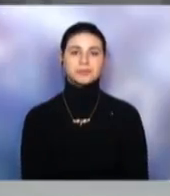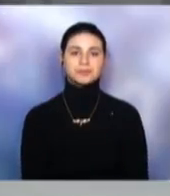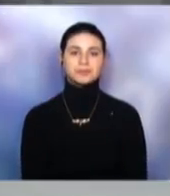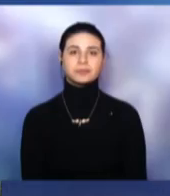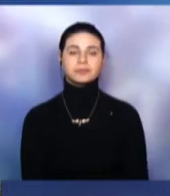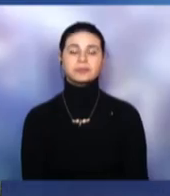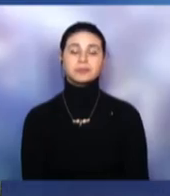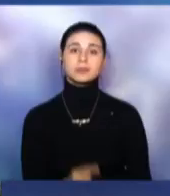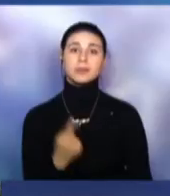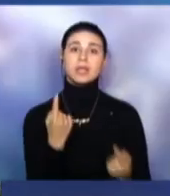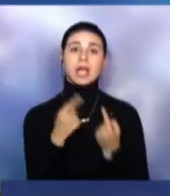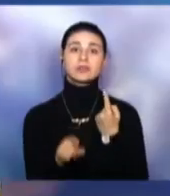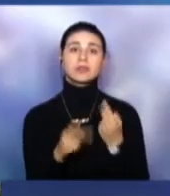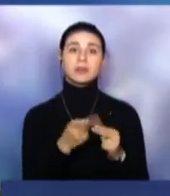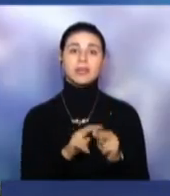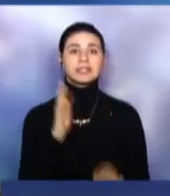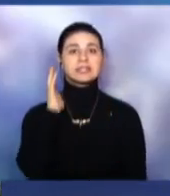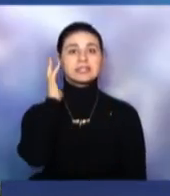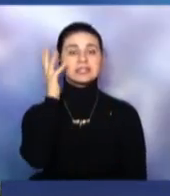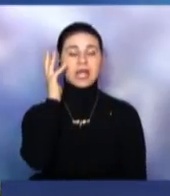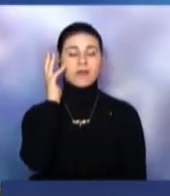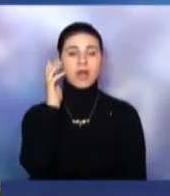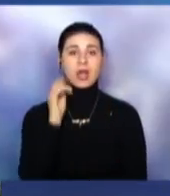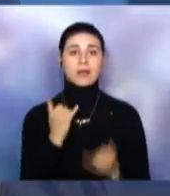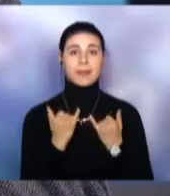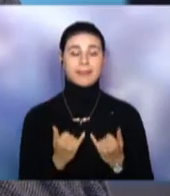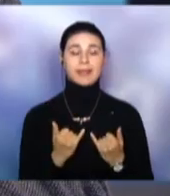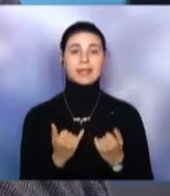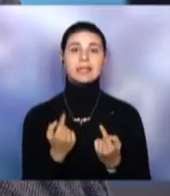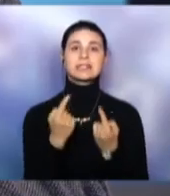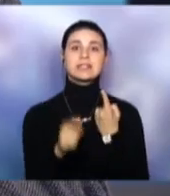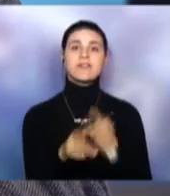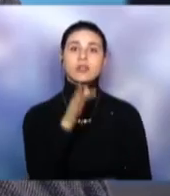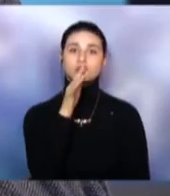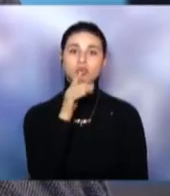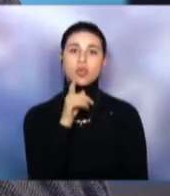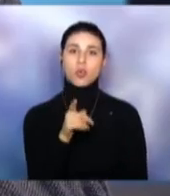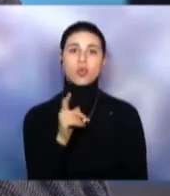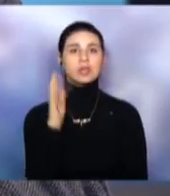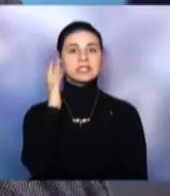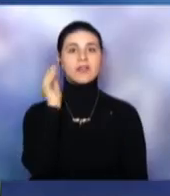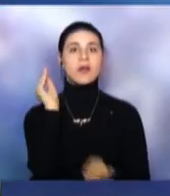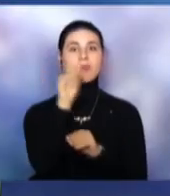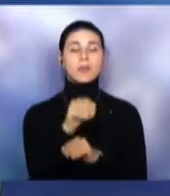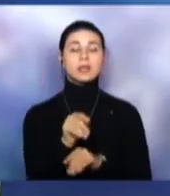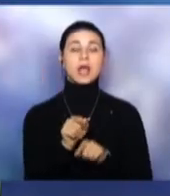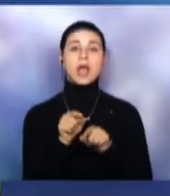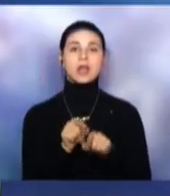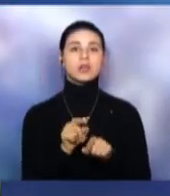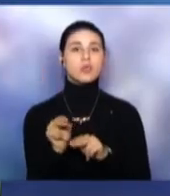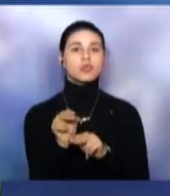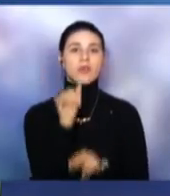განსხვავდება ეს არტერიული ჰიპერტენზია სხვა შემთხვევაში მომატებული წნევისგან? ის უფრო ჯიუტია, ის ნაკლებად